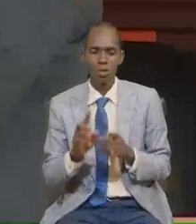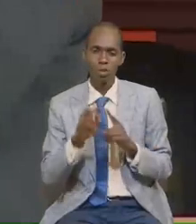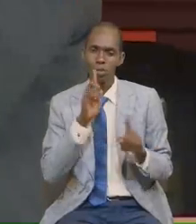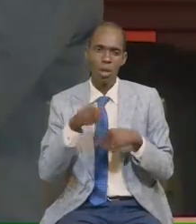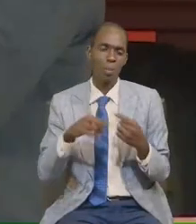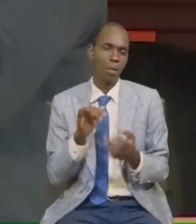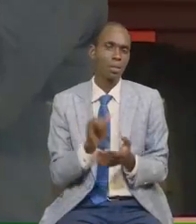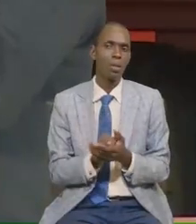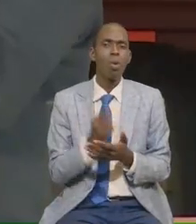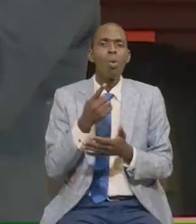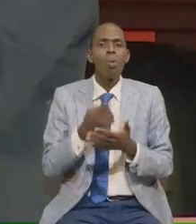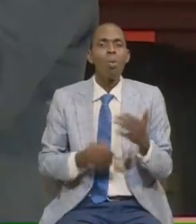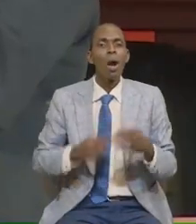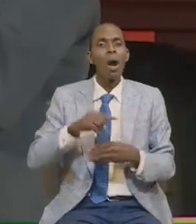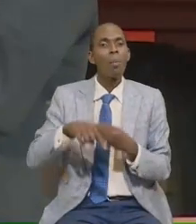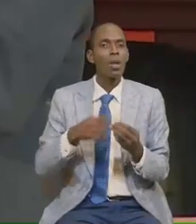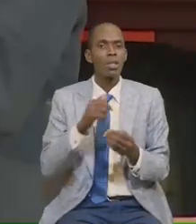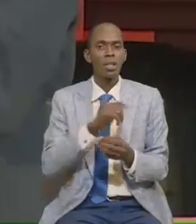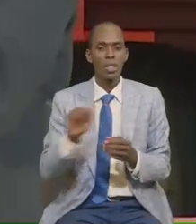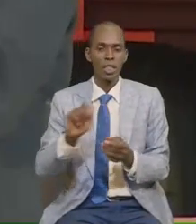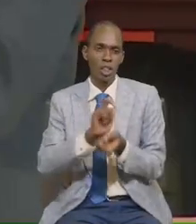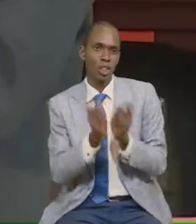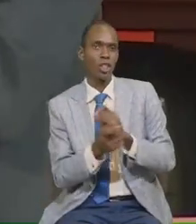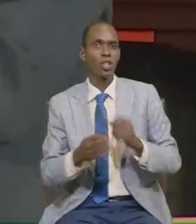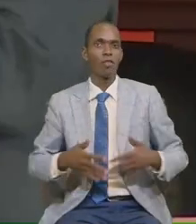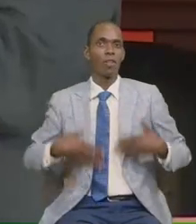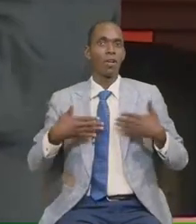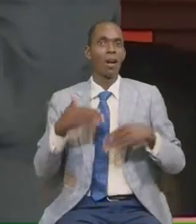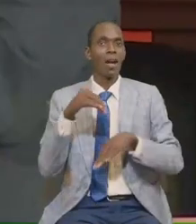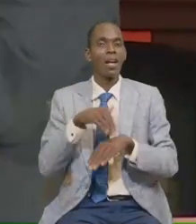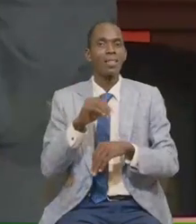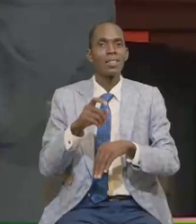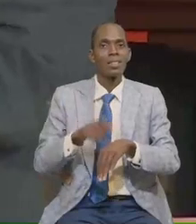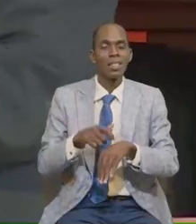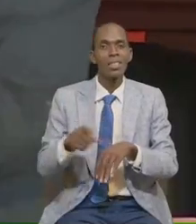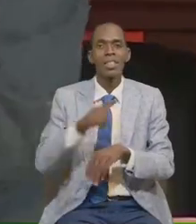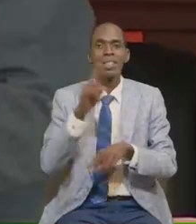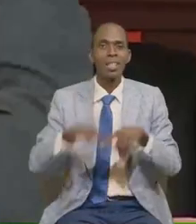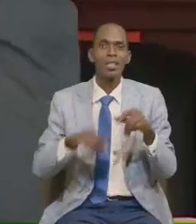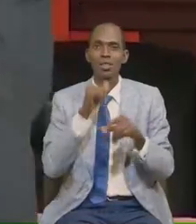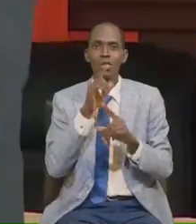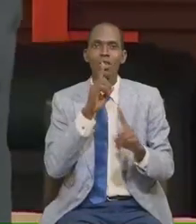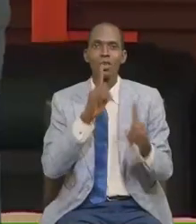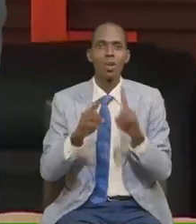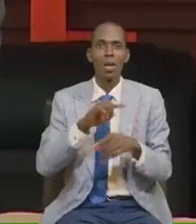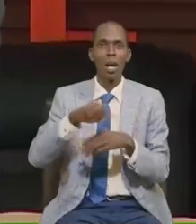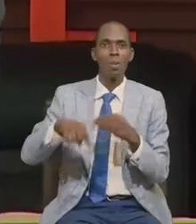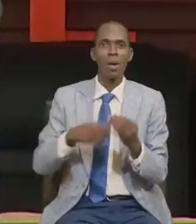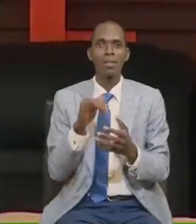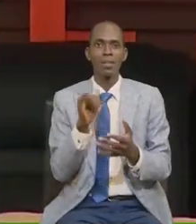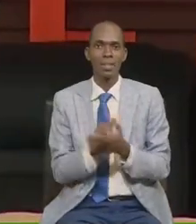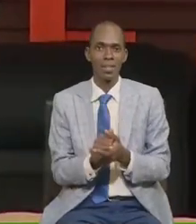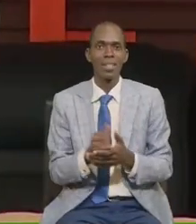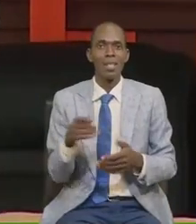et le changement de vie à un moment donné il ne peut pas en parler mais ils font profession de connaître